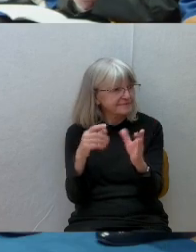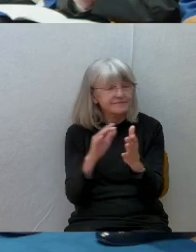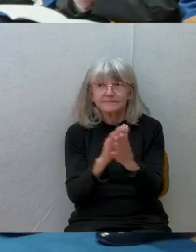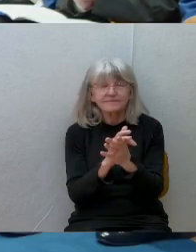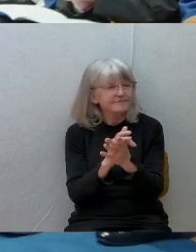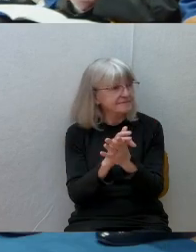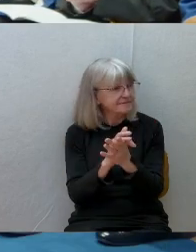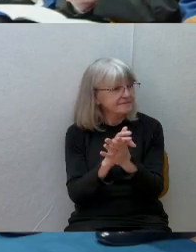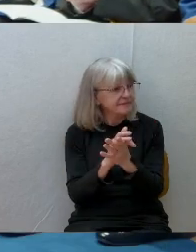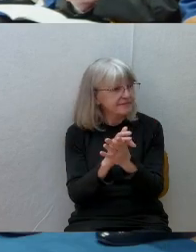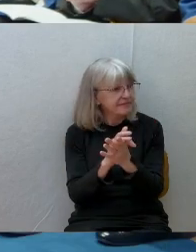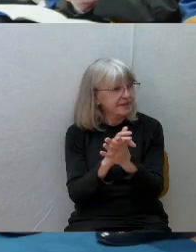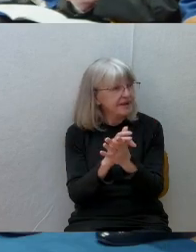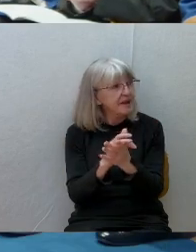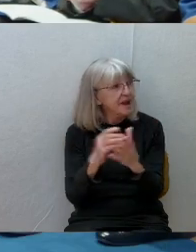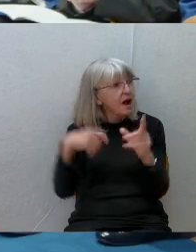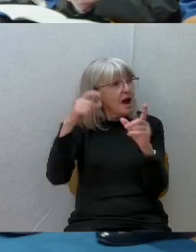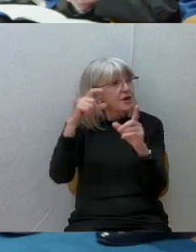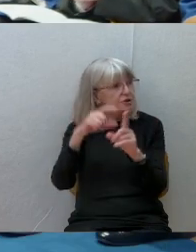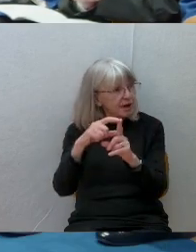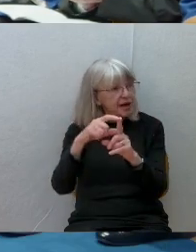Dolapo Adeniran.